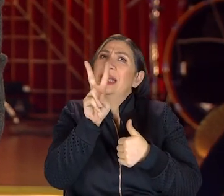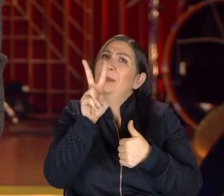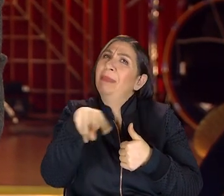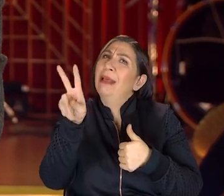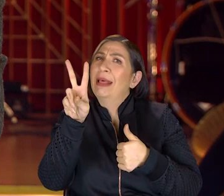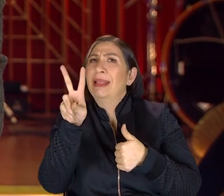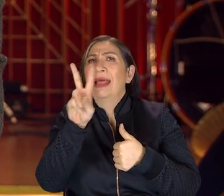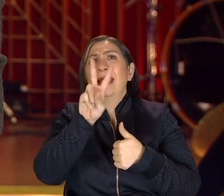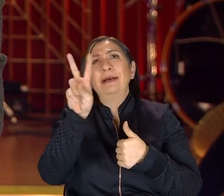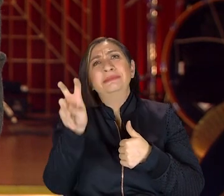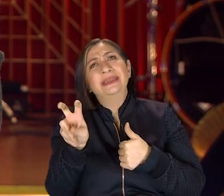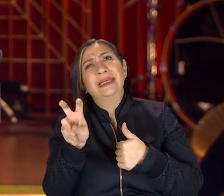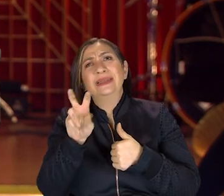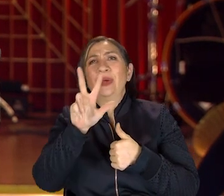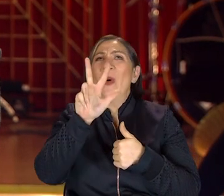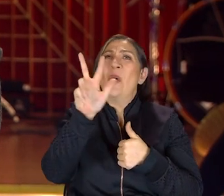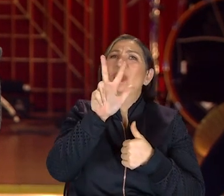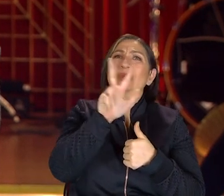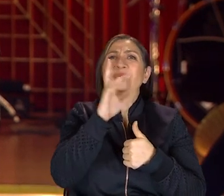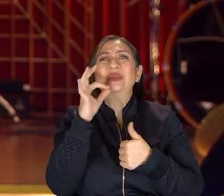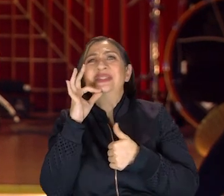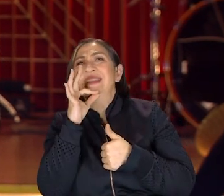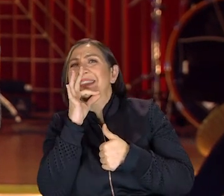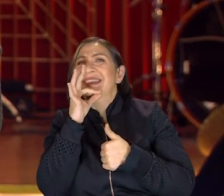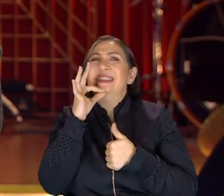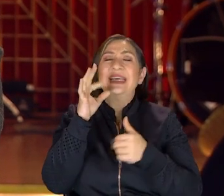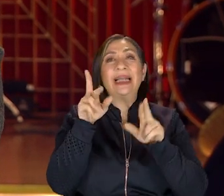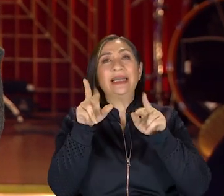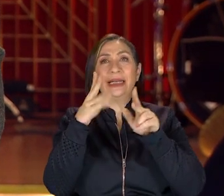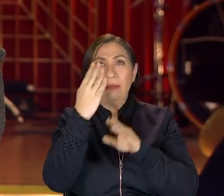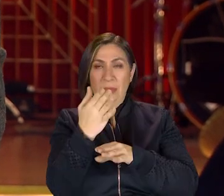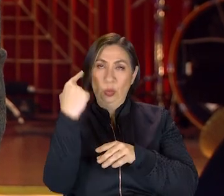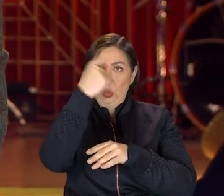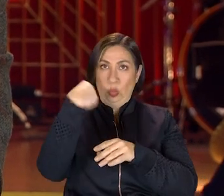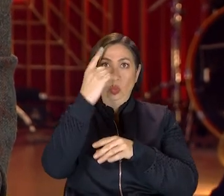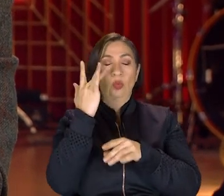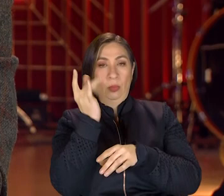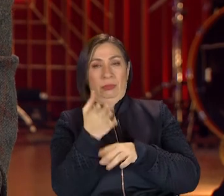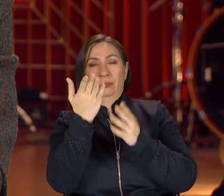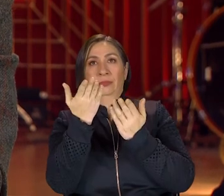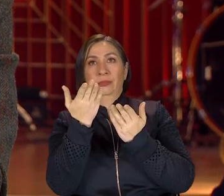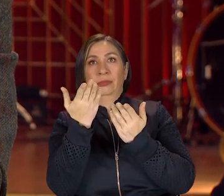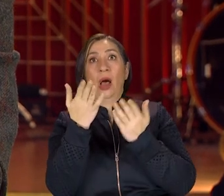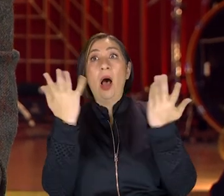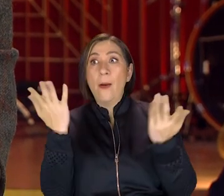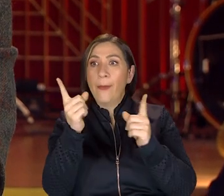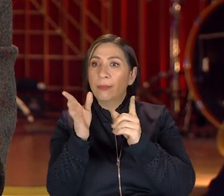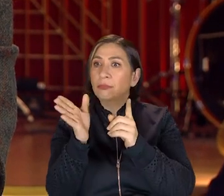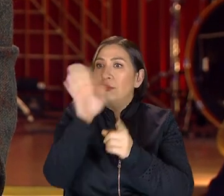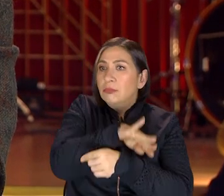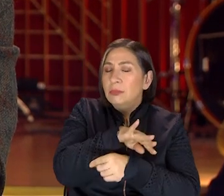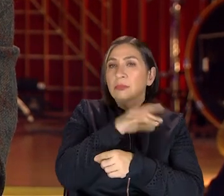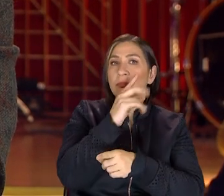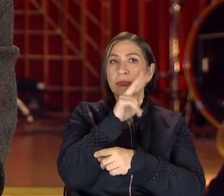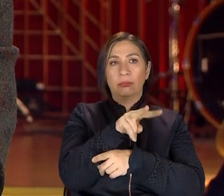27, 28, 30'lara gelmekten korkuyor gibi bir halim var. Yani ama bir yandan da